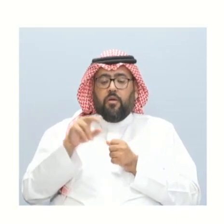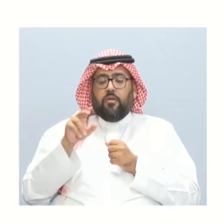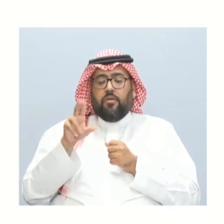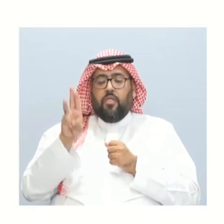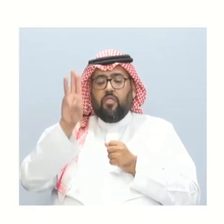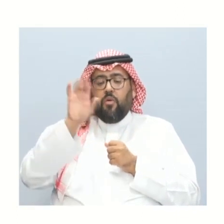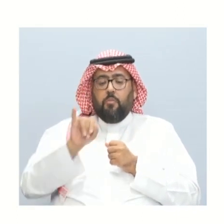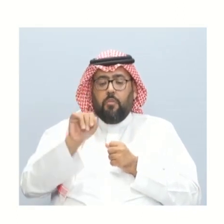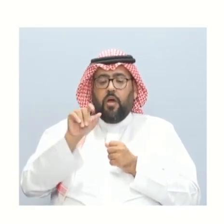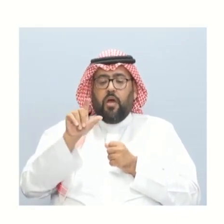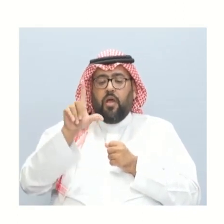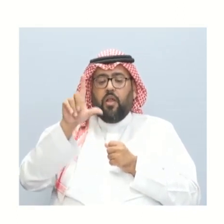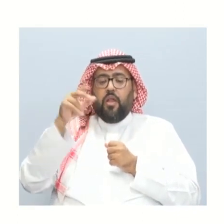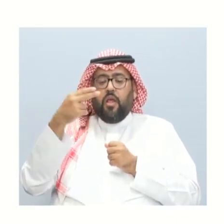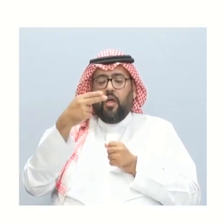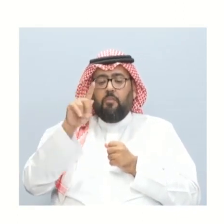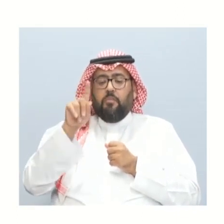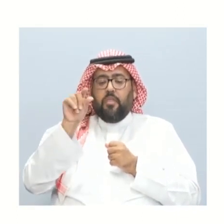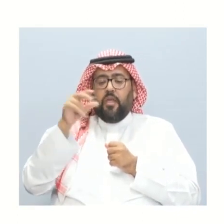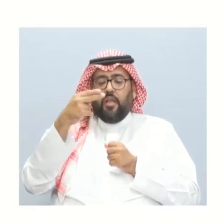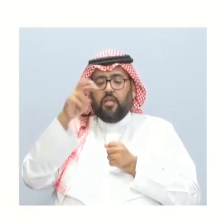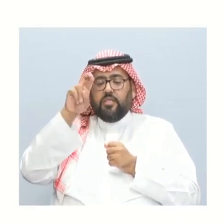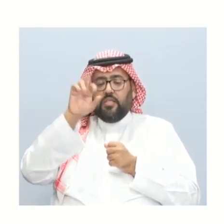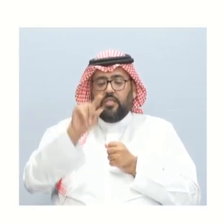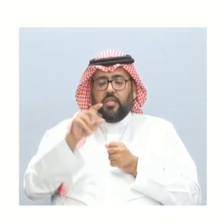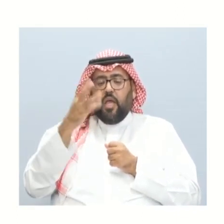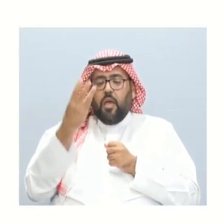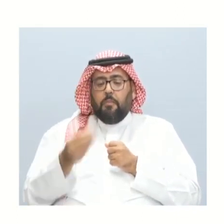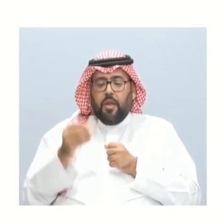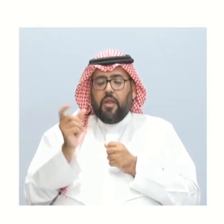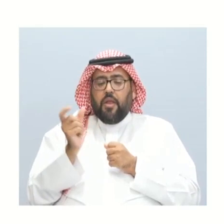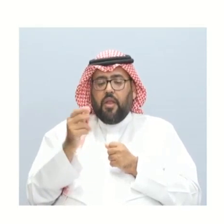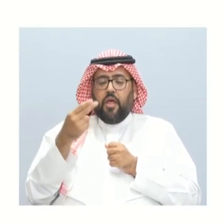لعبد العزيز ابن عبد الرحمن